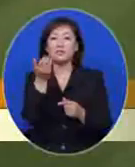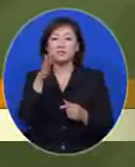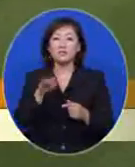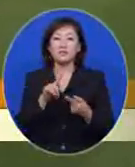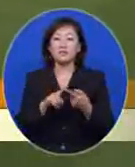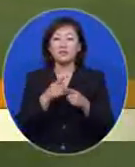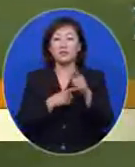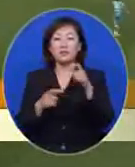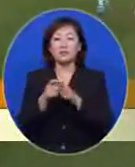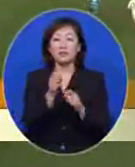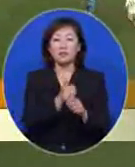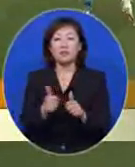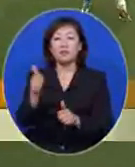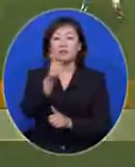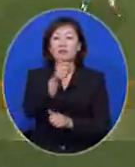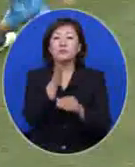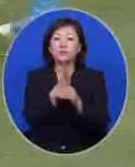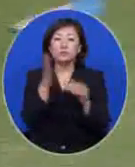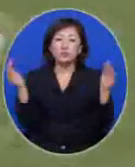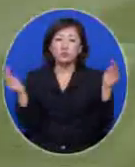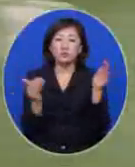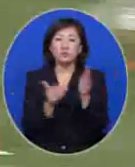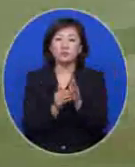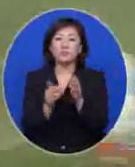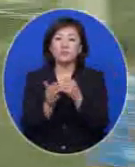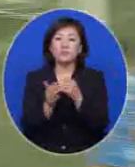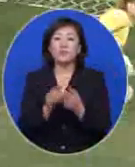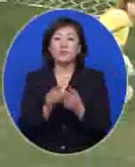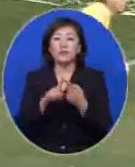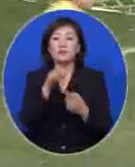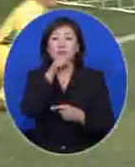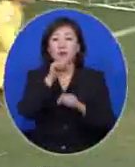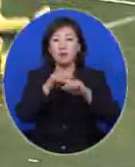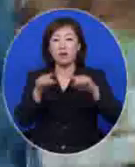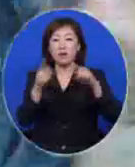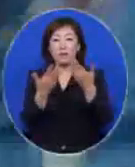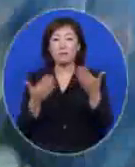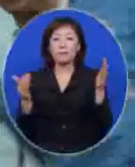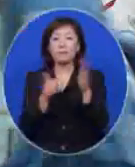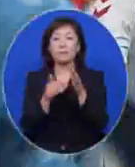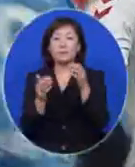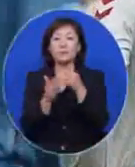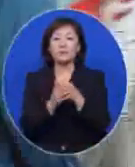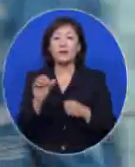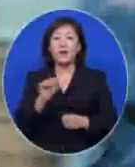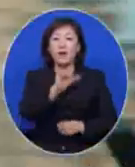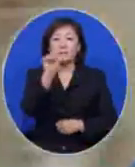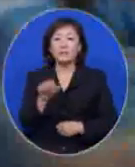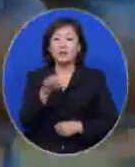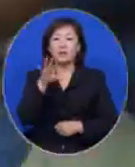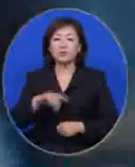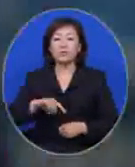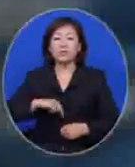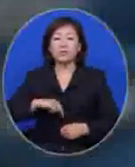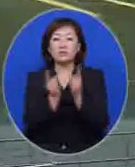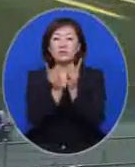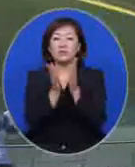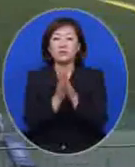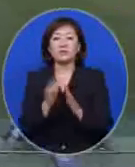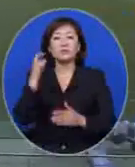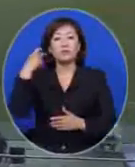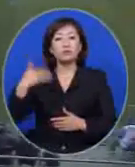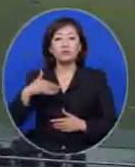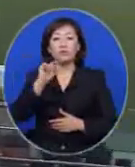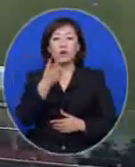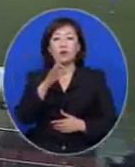여전히 선두권을 유지하고 있습니다. 이 같은 성적은 아시안 챔피언스 리그에서도 자국 리그 1위인 중국